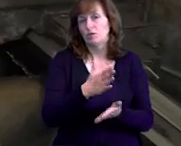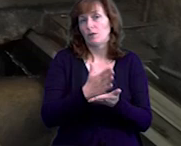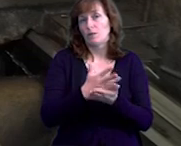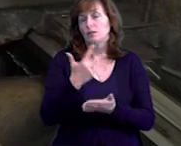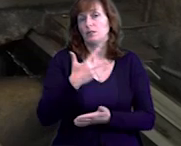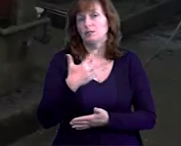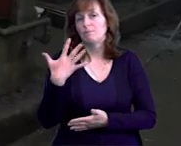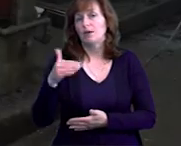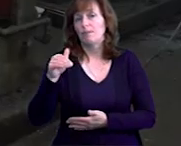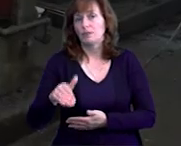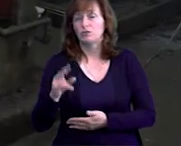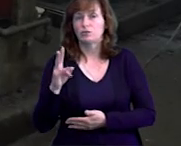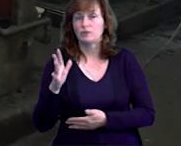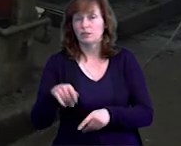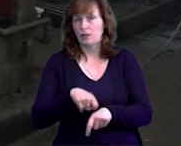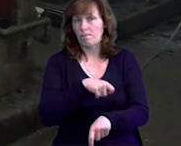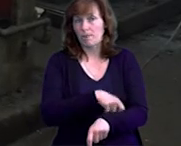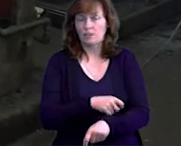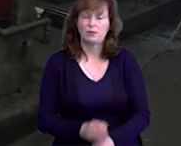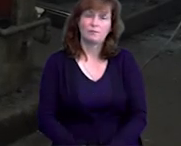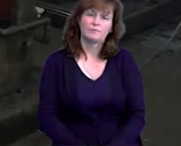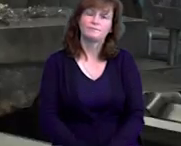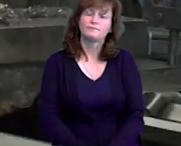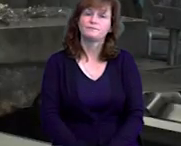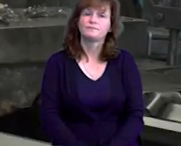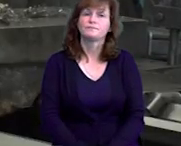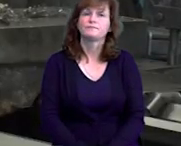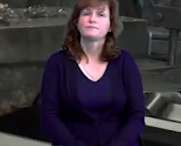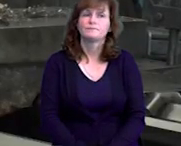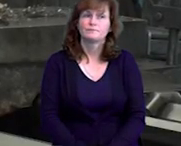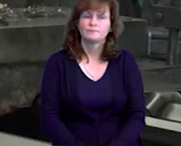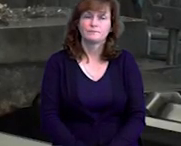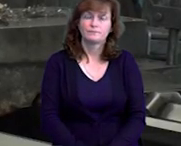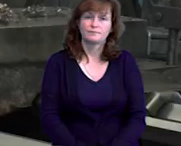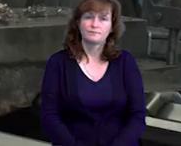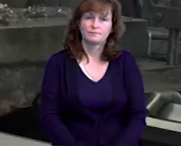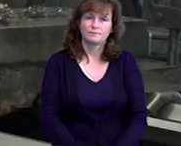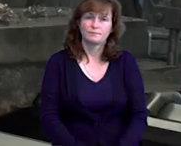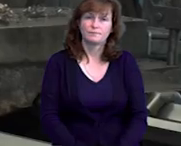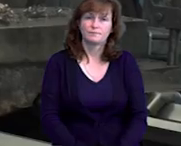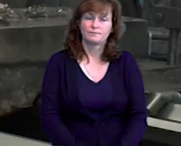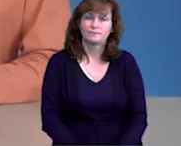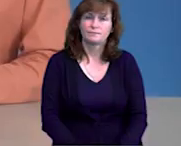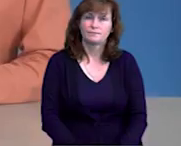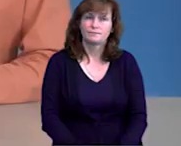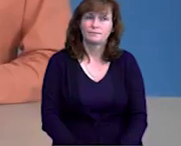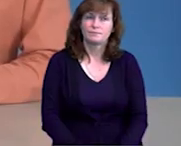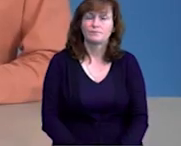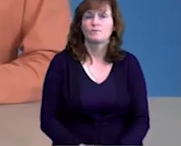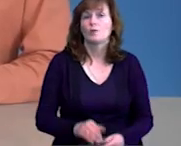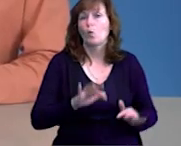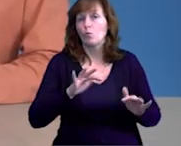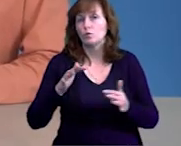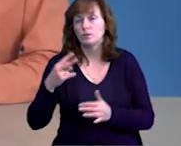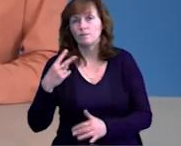площу більше 35 тисяч квадратних метрів. Гордій Єрмак, Тетяна Крижева, Андрій Тіток. Новини на Суспільному.